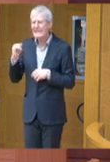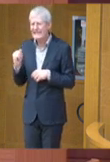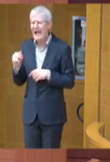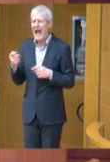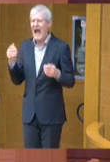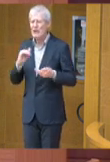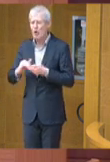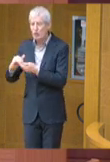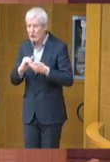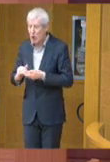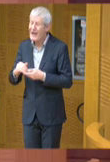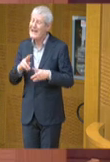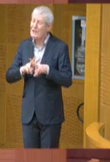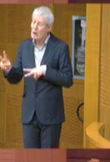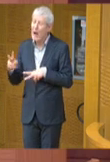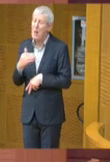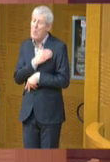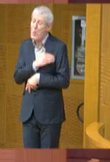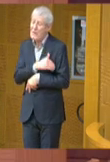Nazionale Mutilati e Invalidi del Lavoro.